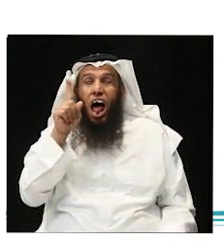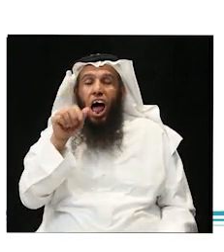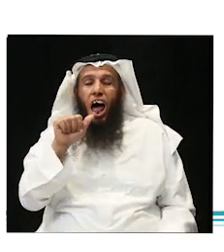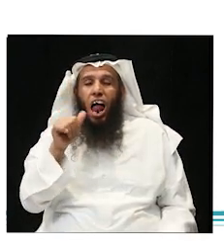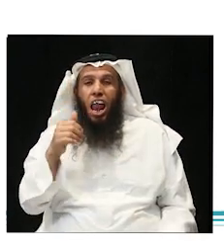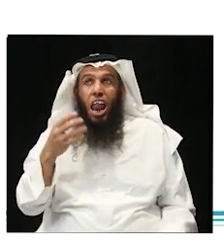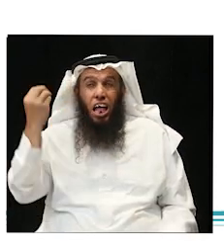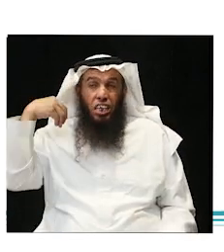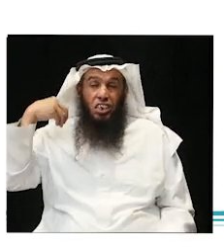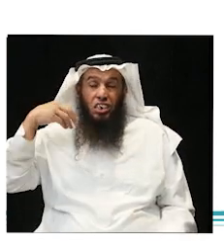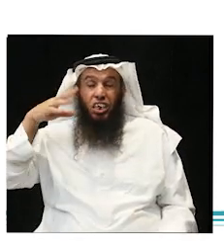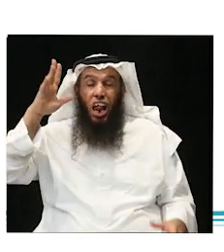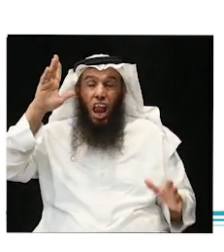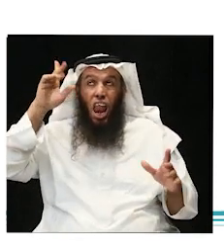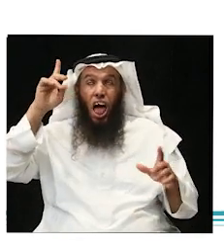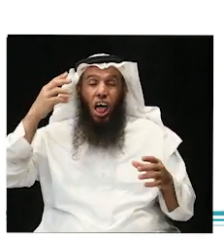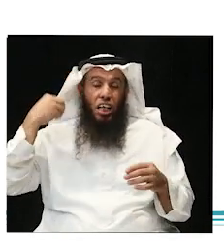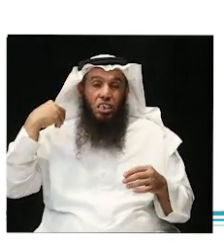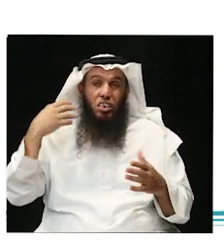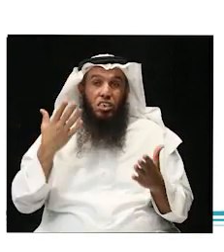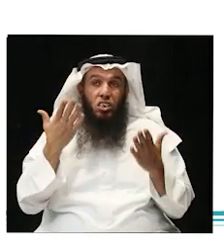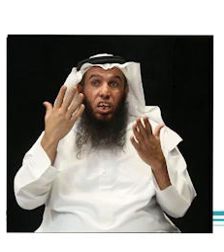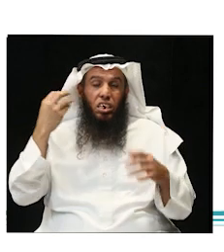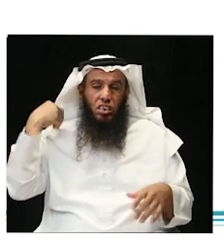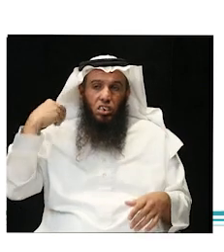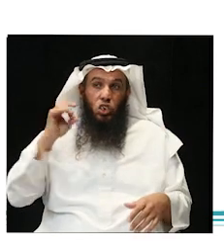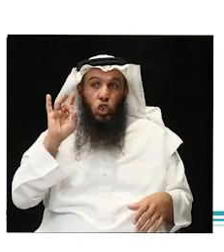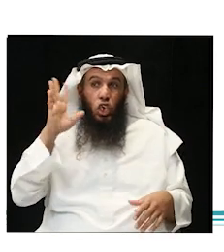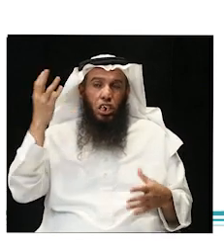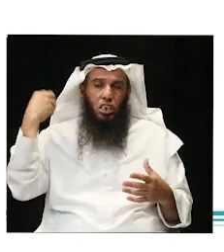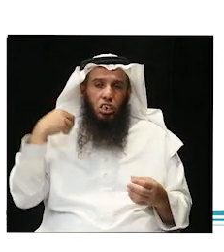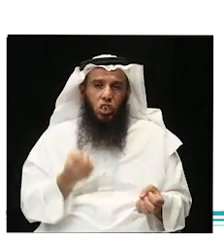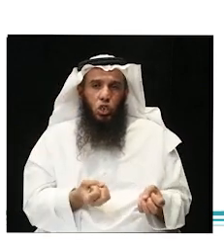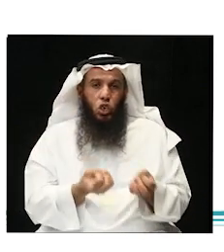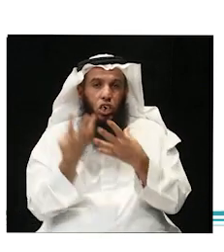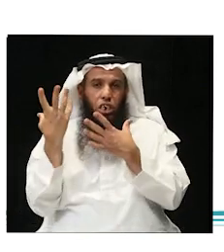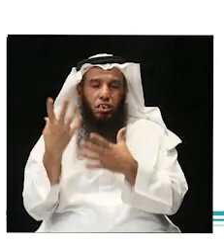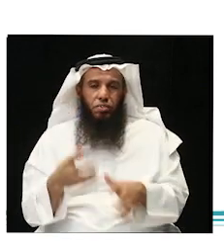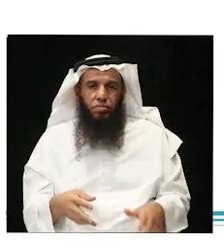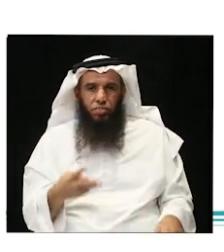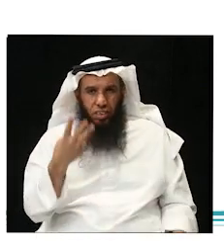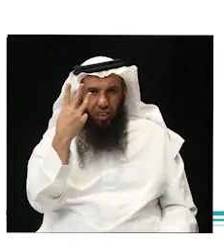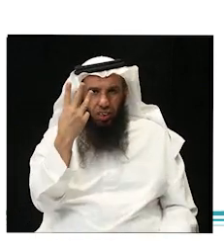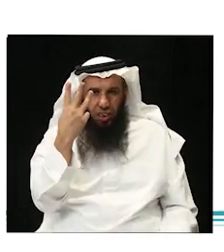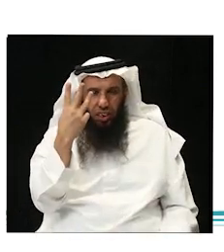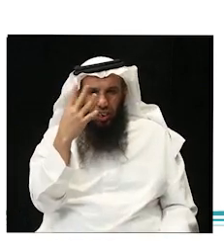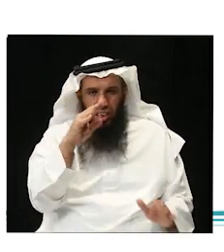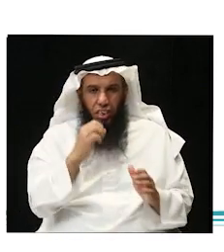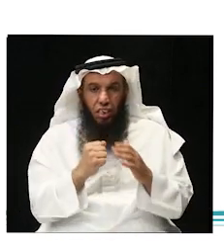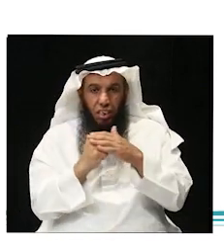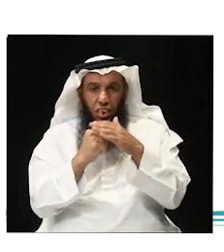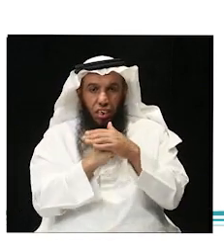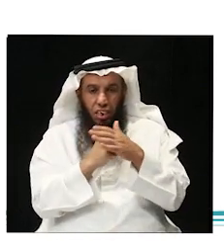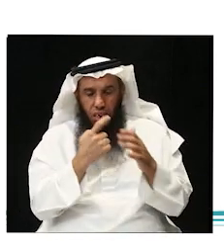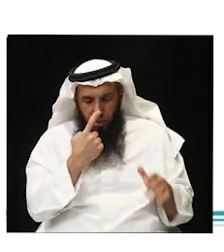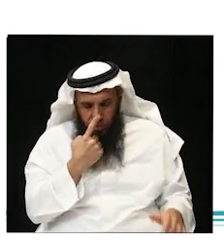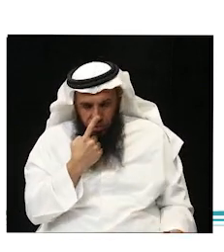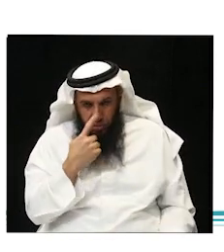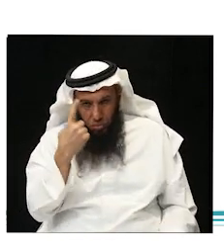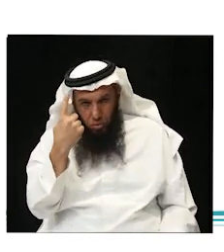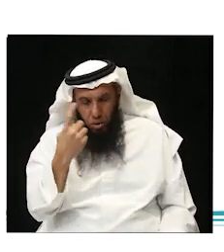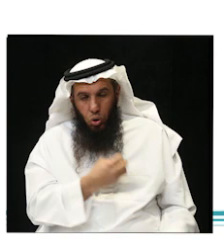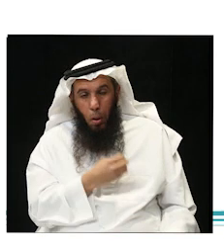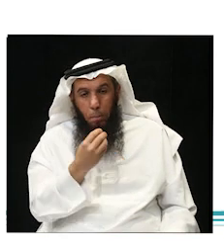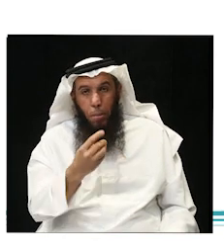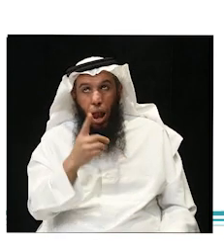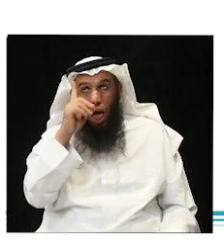الثلاثة هي أركان العبادة: واحد محبة الله، اثنين الخوف منه سبحانه وتعالى، ثلاثة الرجاء